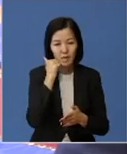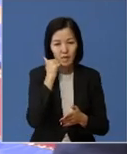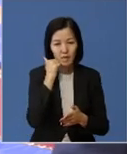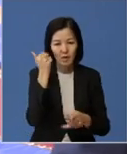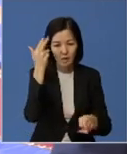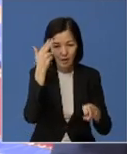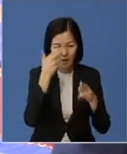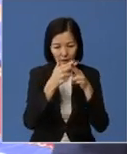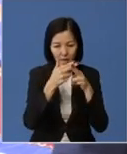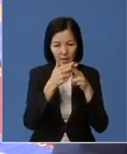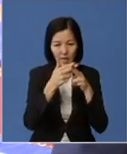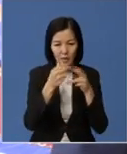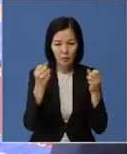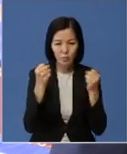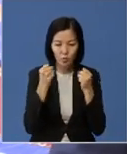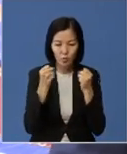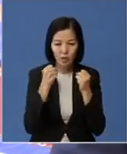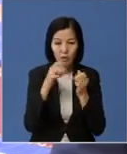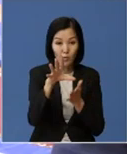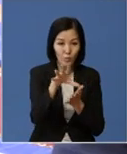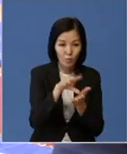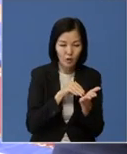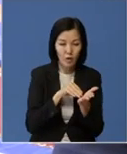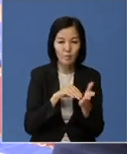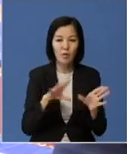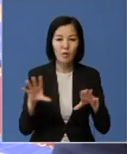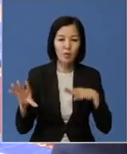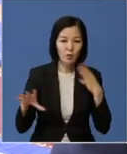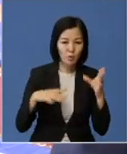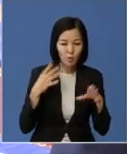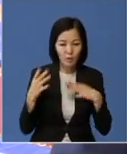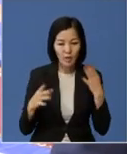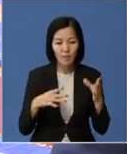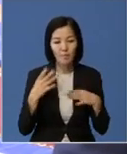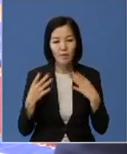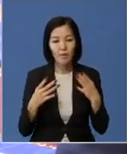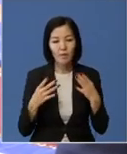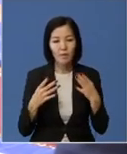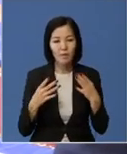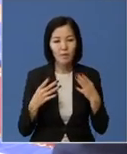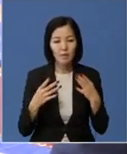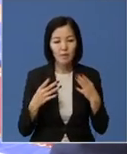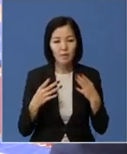үлкен спорттан қол үзбей, жас